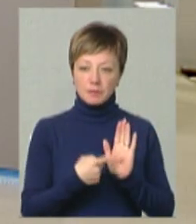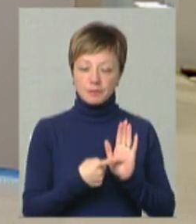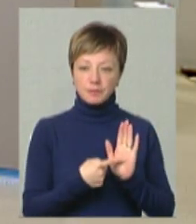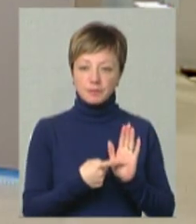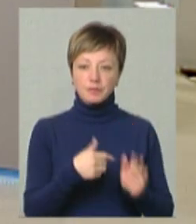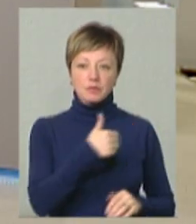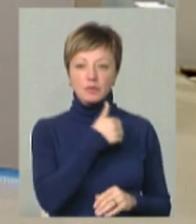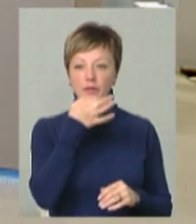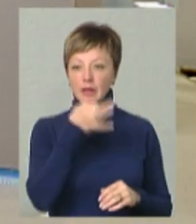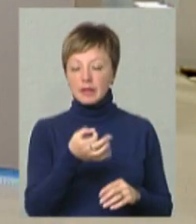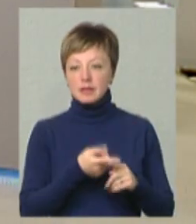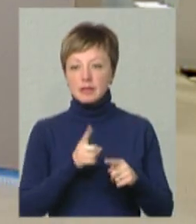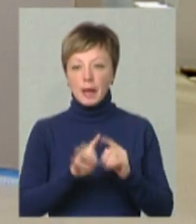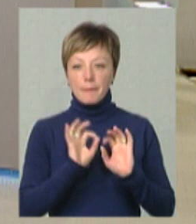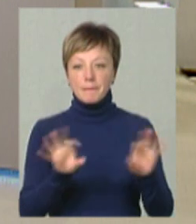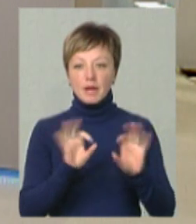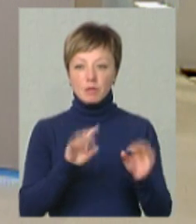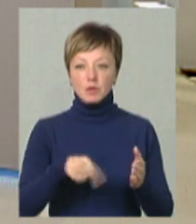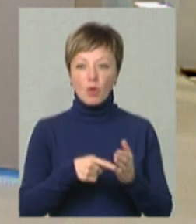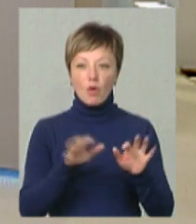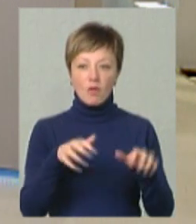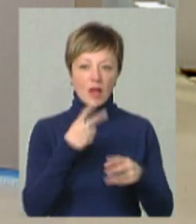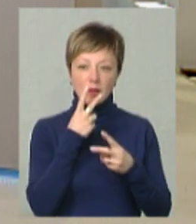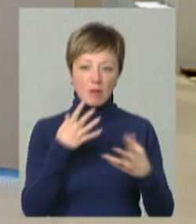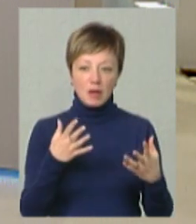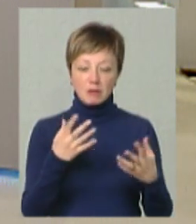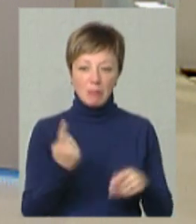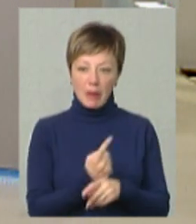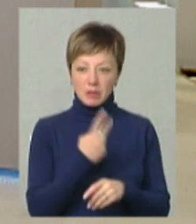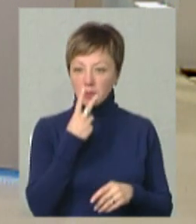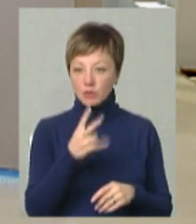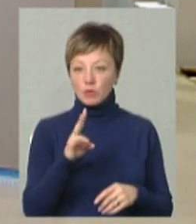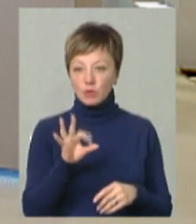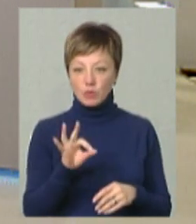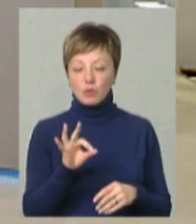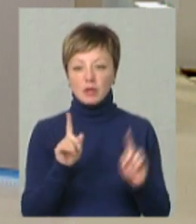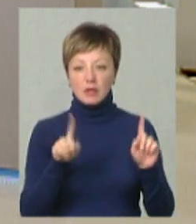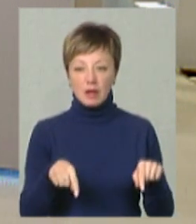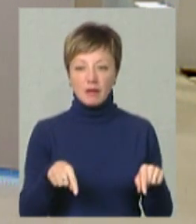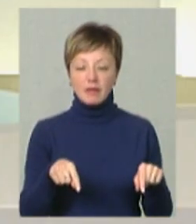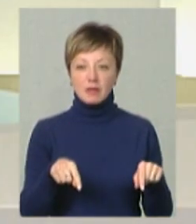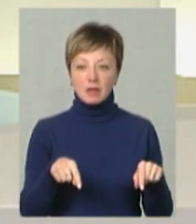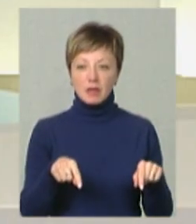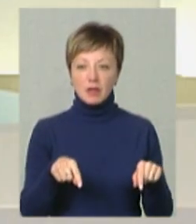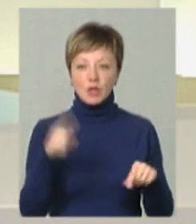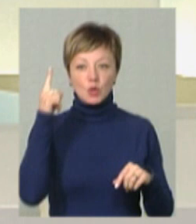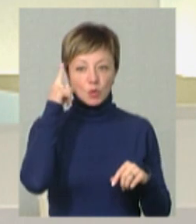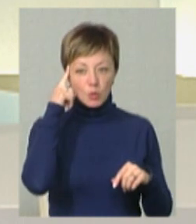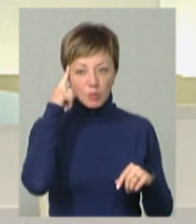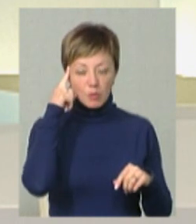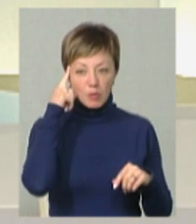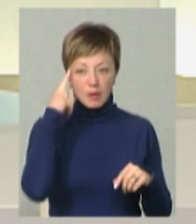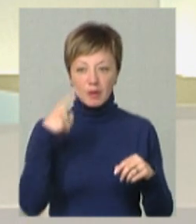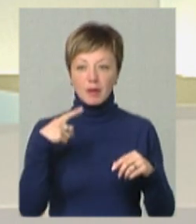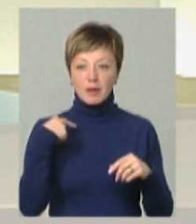сказати, що цей брифінг нашого міського голови я не бачив, бачив вперше, проте навіть ми думаємо